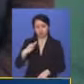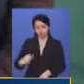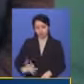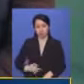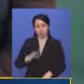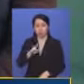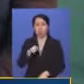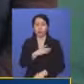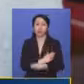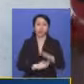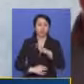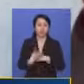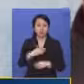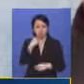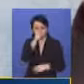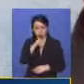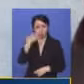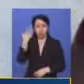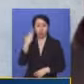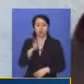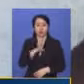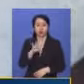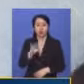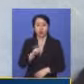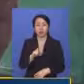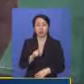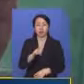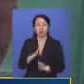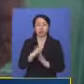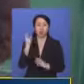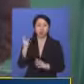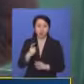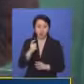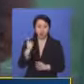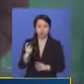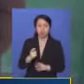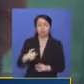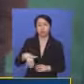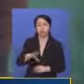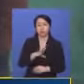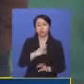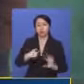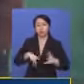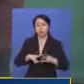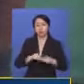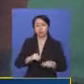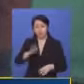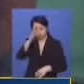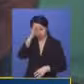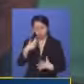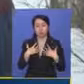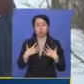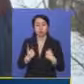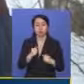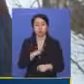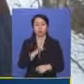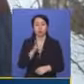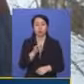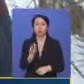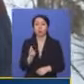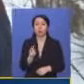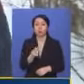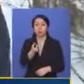Он инвалид. 4 года назад у него диагностировали рак. Химиотерапия, облучение – все это дало результат. Мальчик смог поправиться. Но, тем не менее, денег